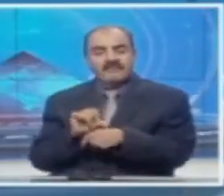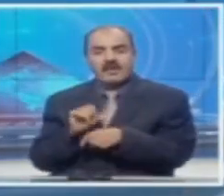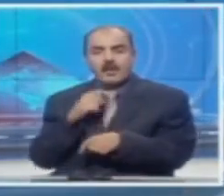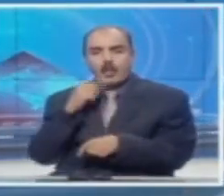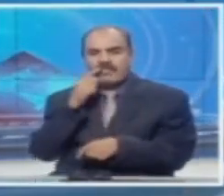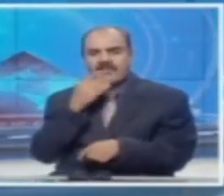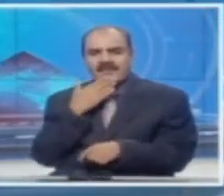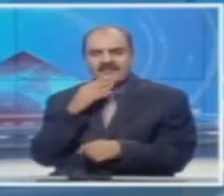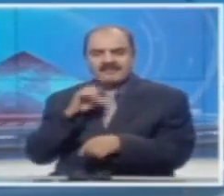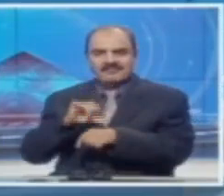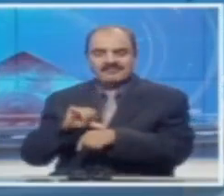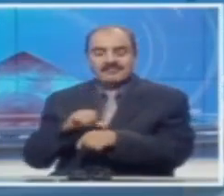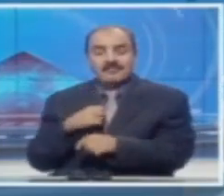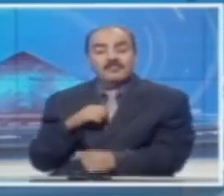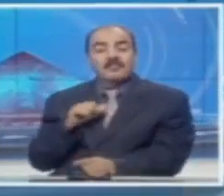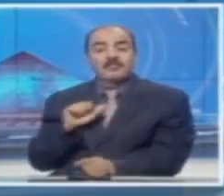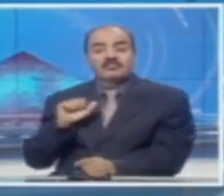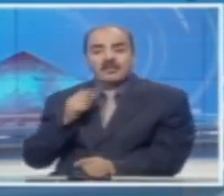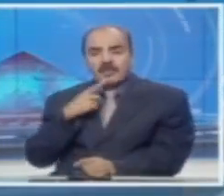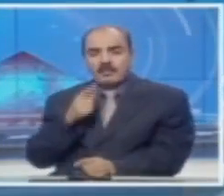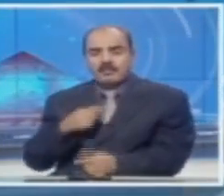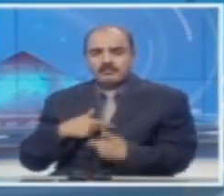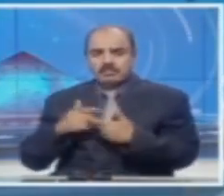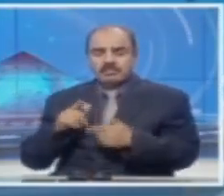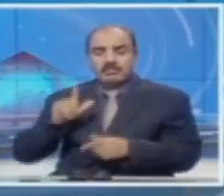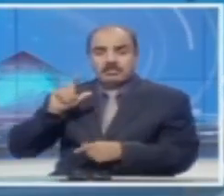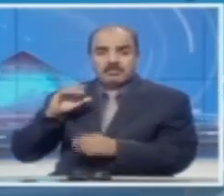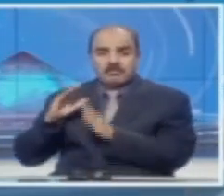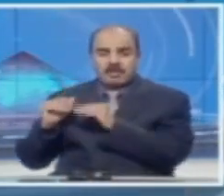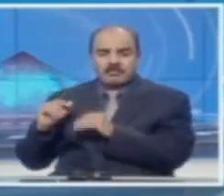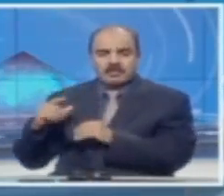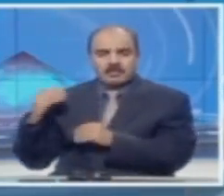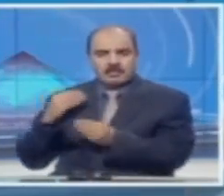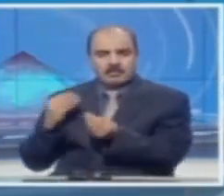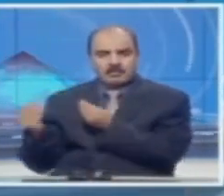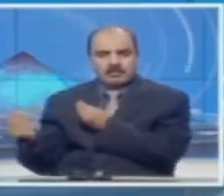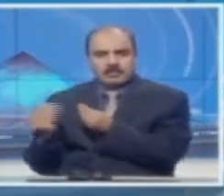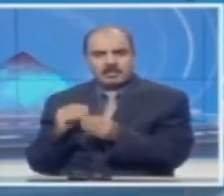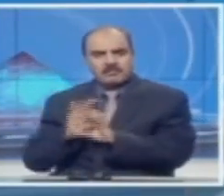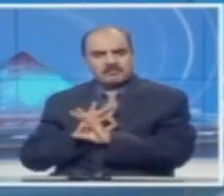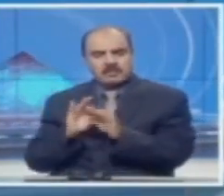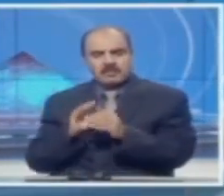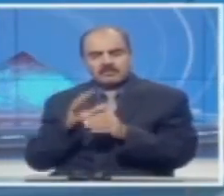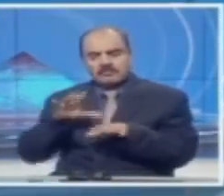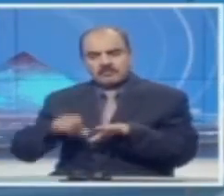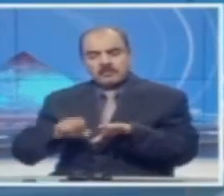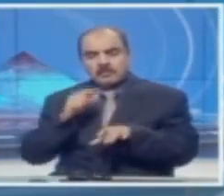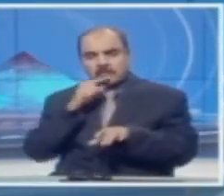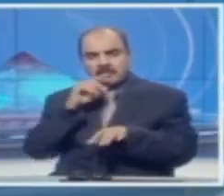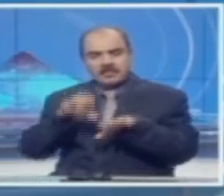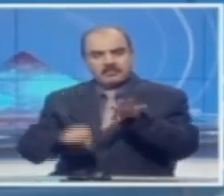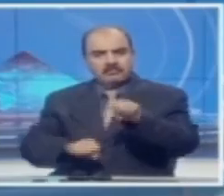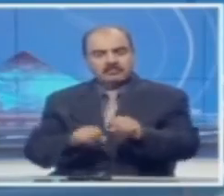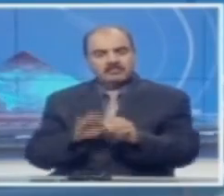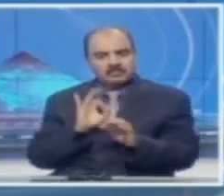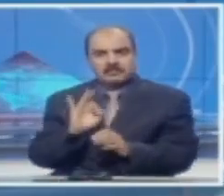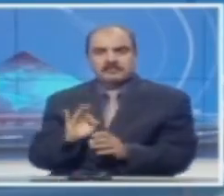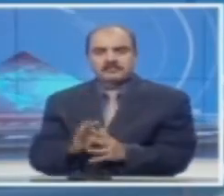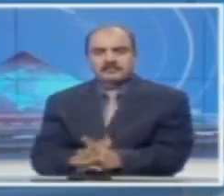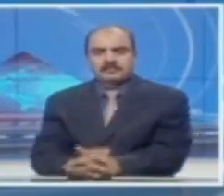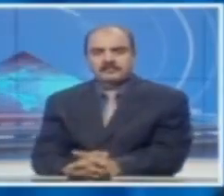رواندا، أشار رئيس مجلس النواب إلى أن القيادة السياسية المصرية حققت تمكينا حقيقيا للمرأة